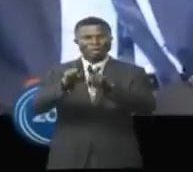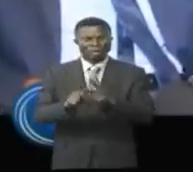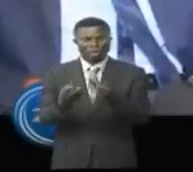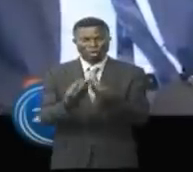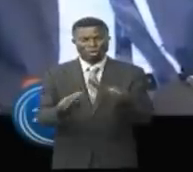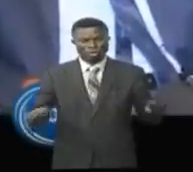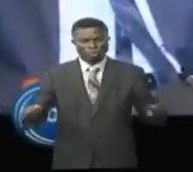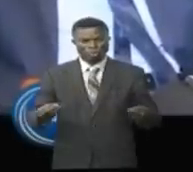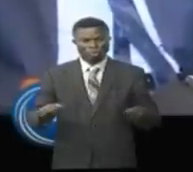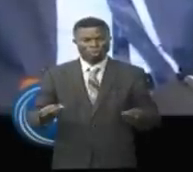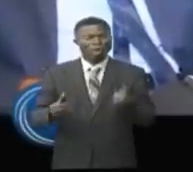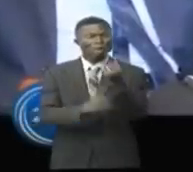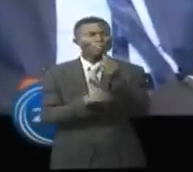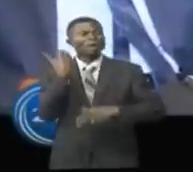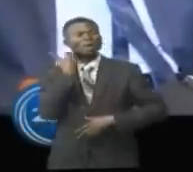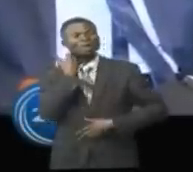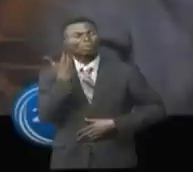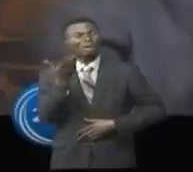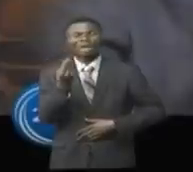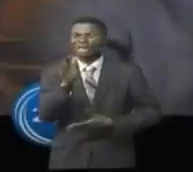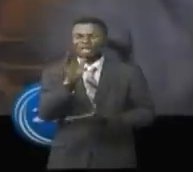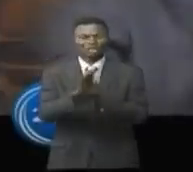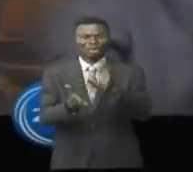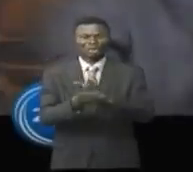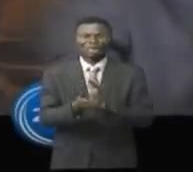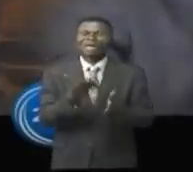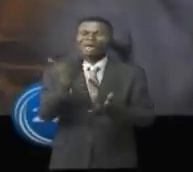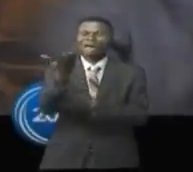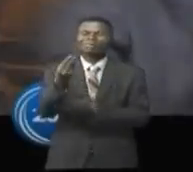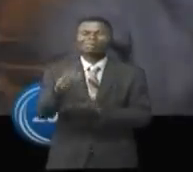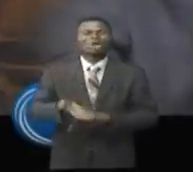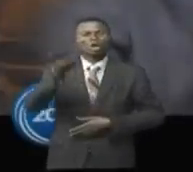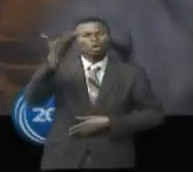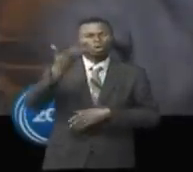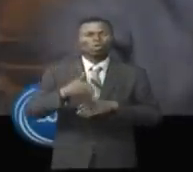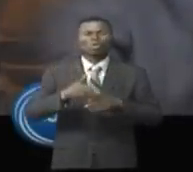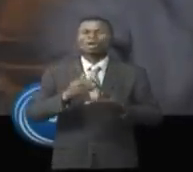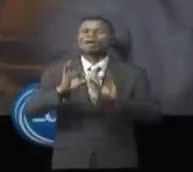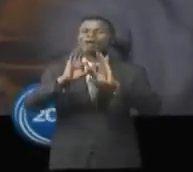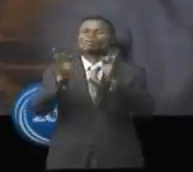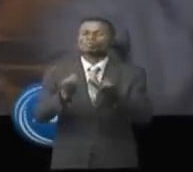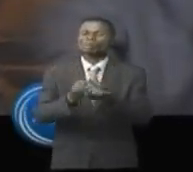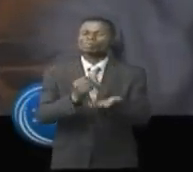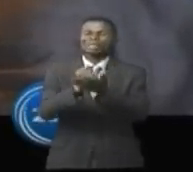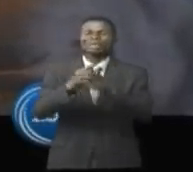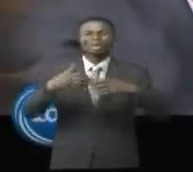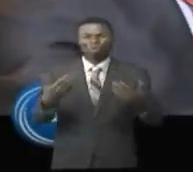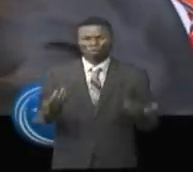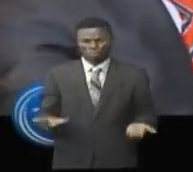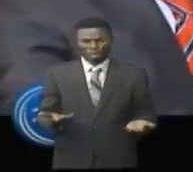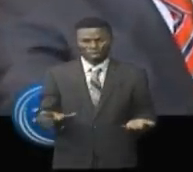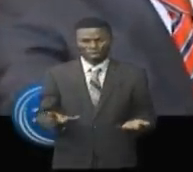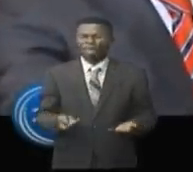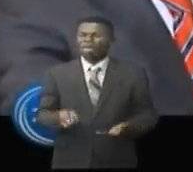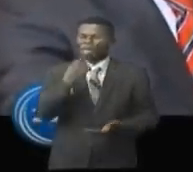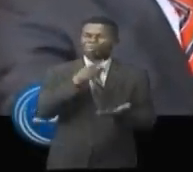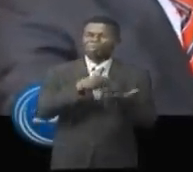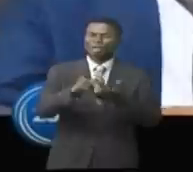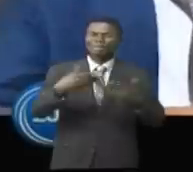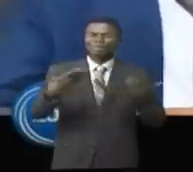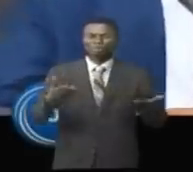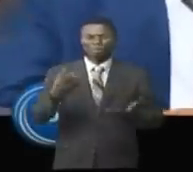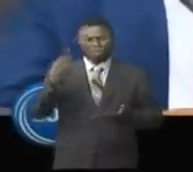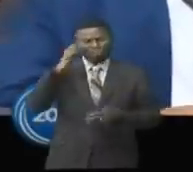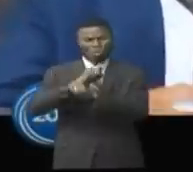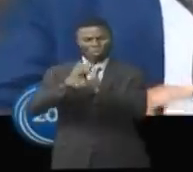déjà malades et qui doivent, en plus de nourrir leur famille, payer les coûts exorbitants de la santé.